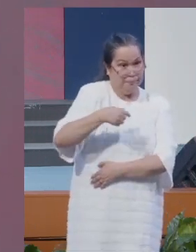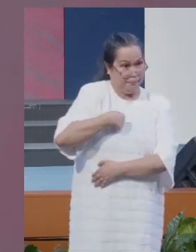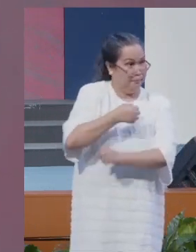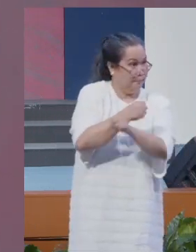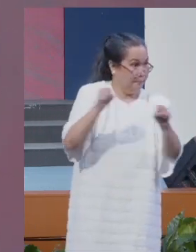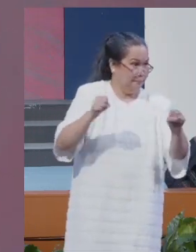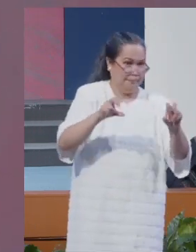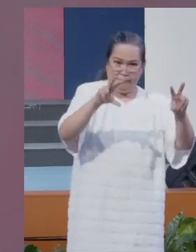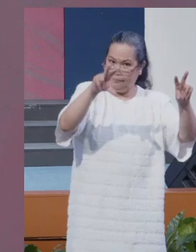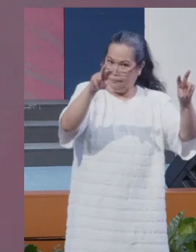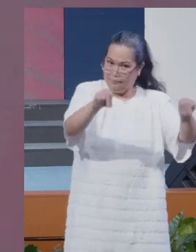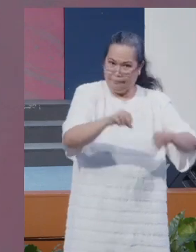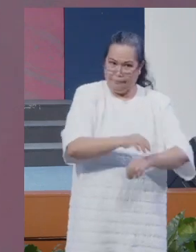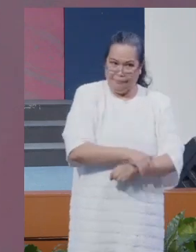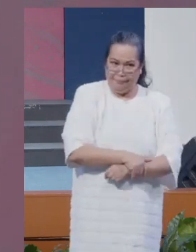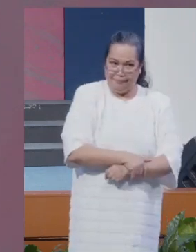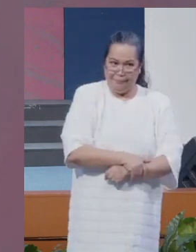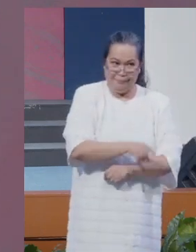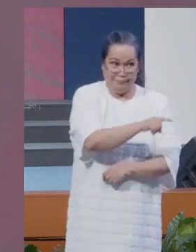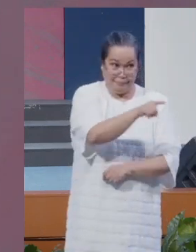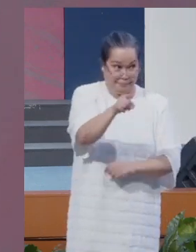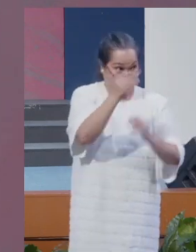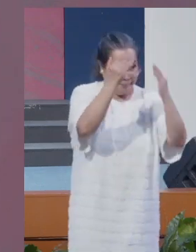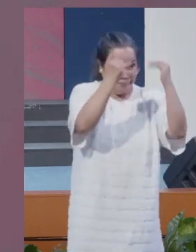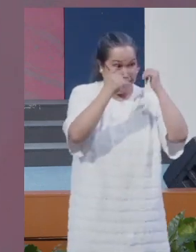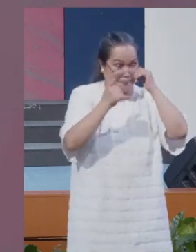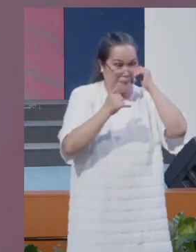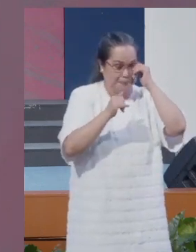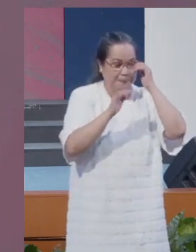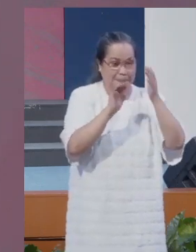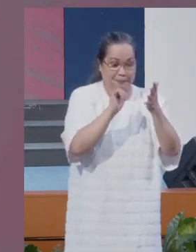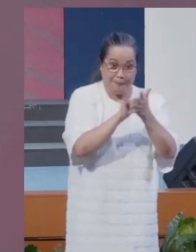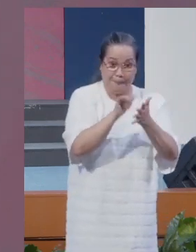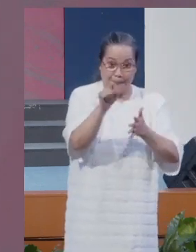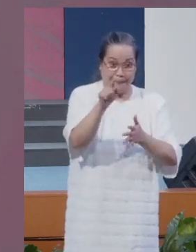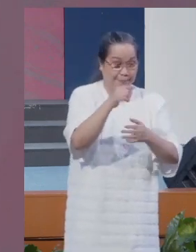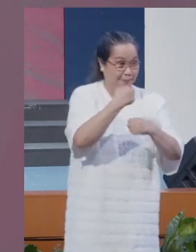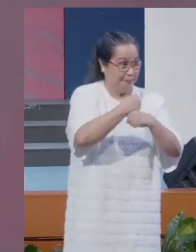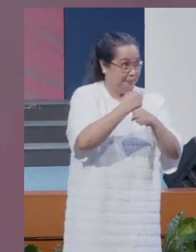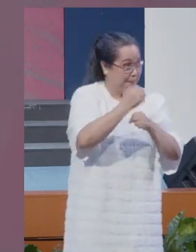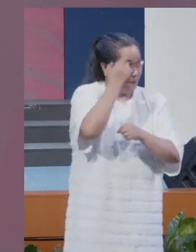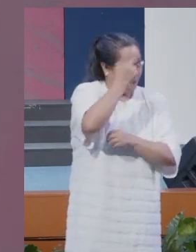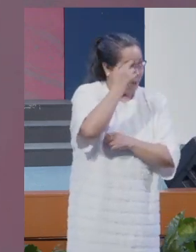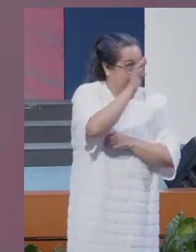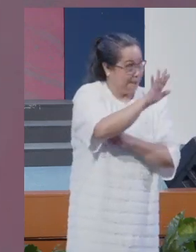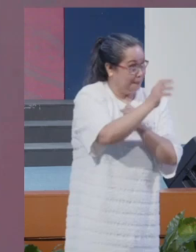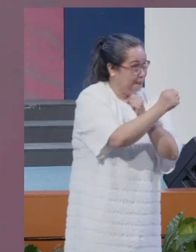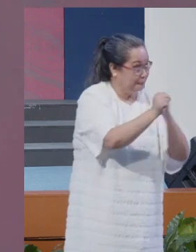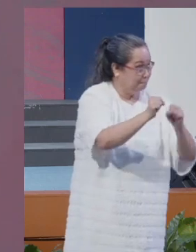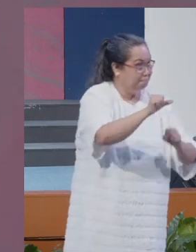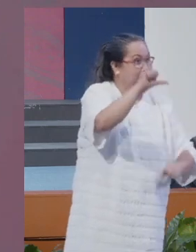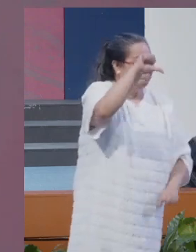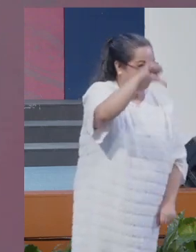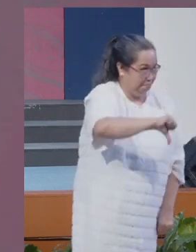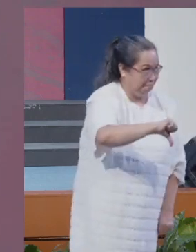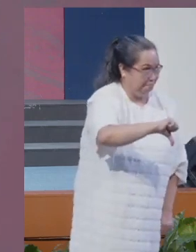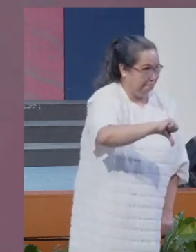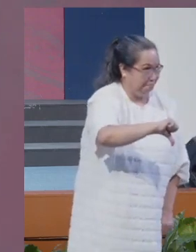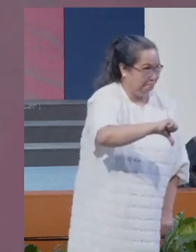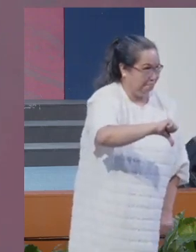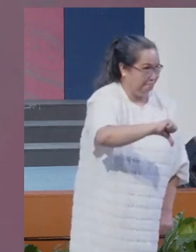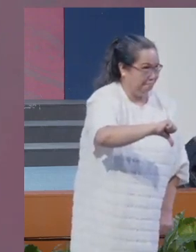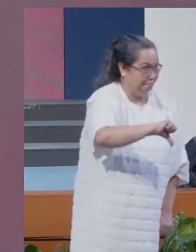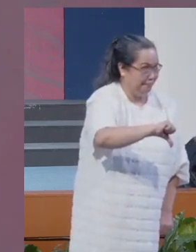linggo-linggo, kung umaasa kayo na iyon ang magiging dahilan ng inyong kaligtasan, kayo